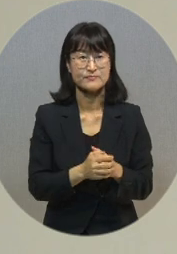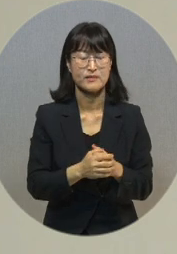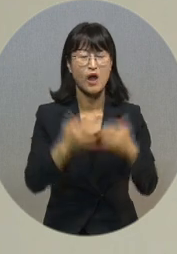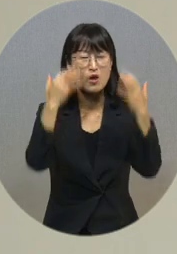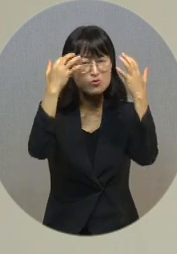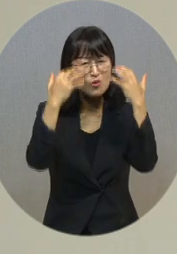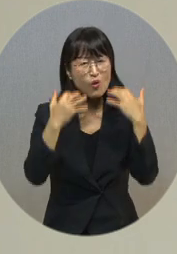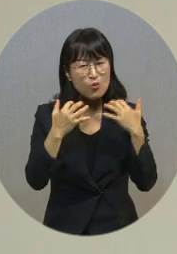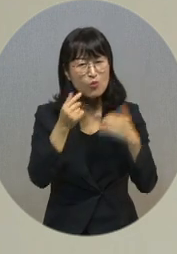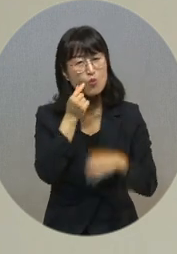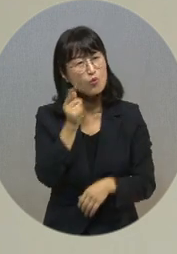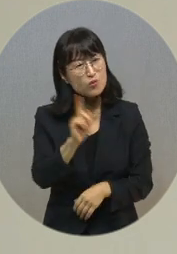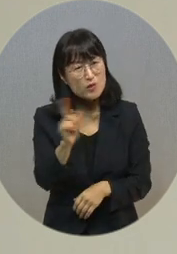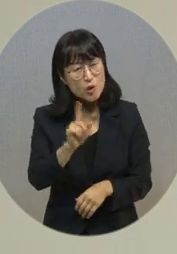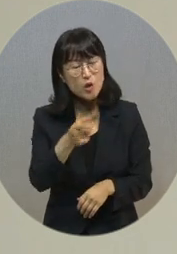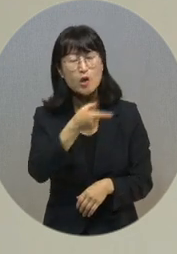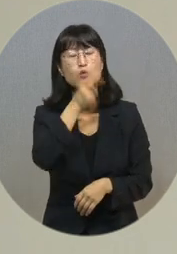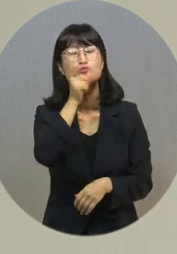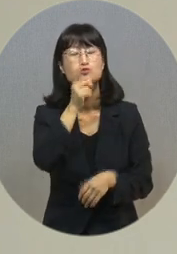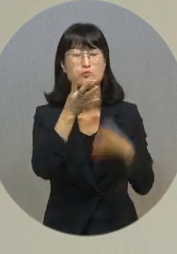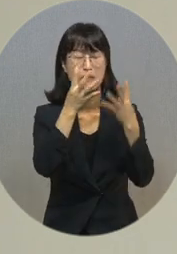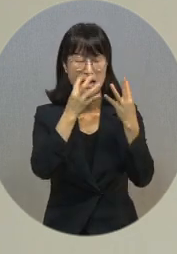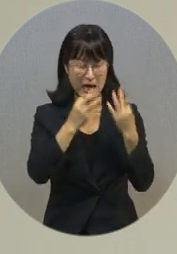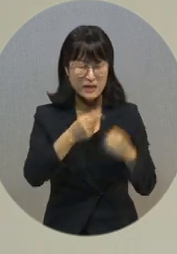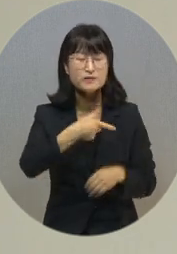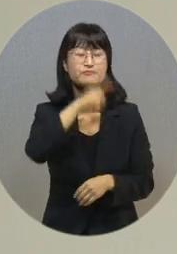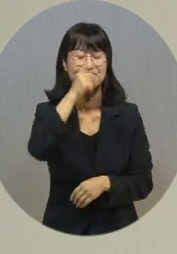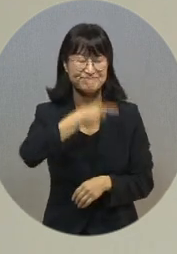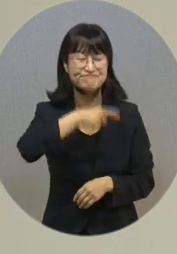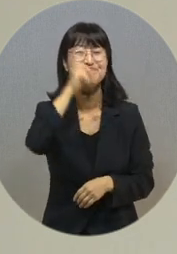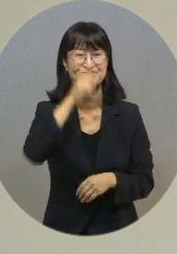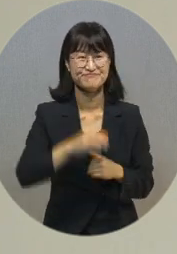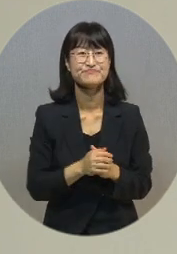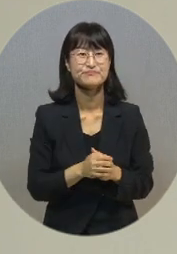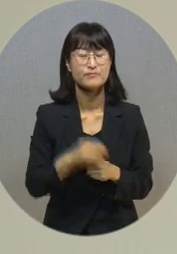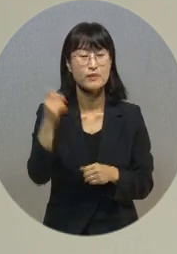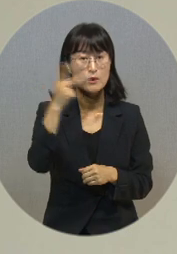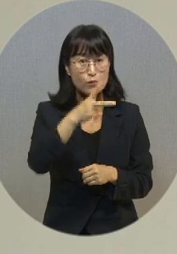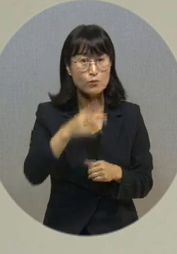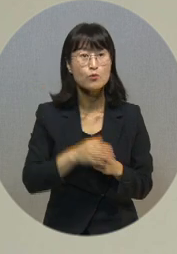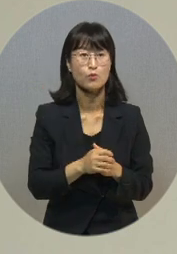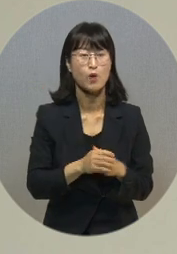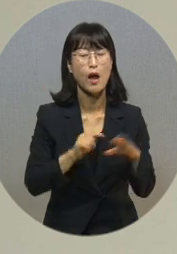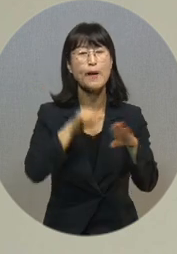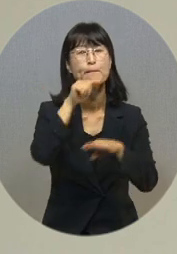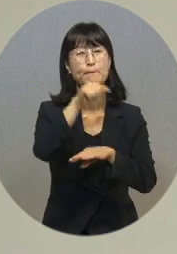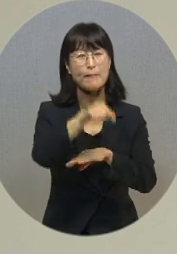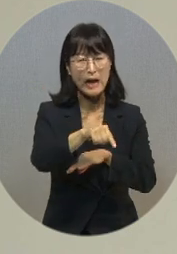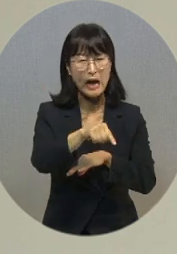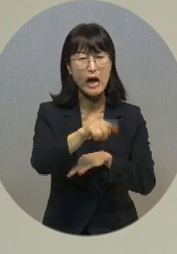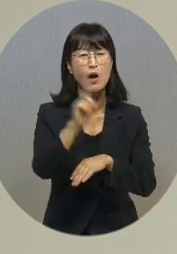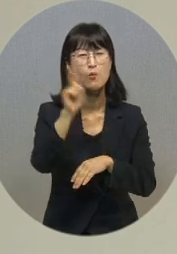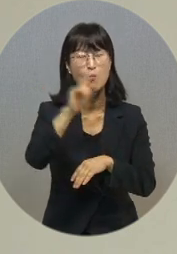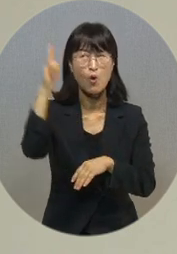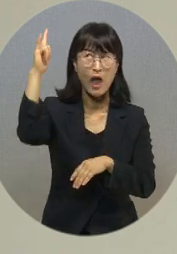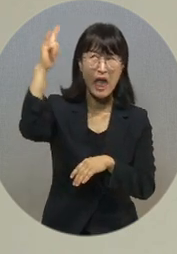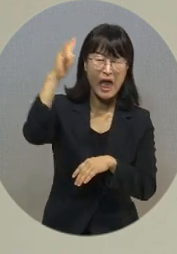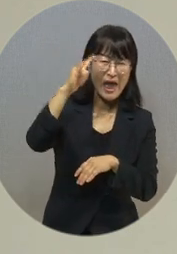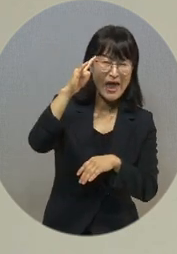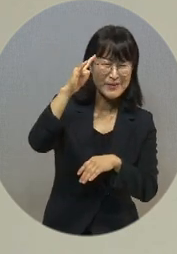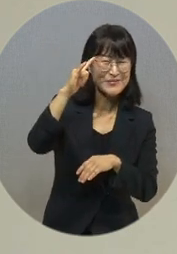더울 때는요, 물을 충분히 섭취하고, 예, 그리고 최대한 햇빛